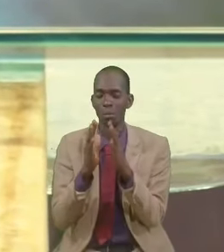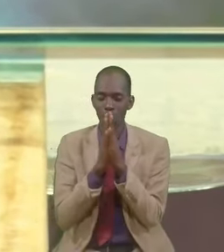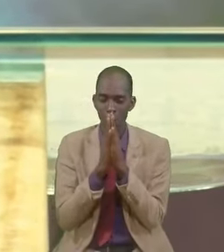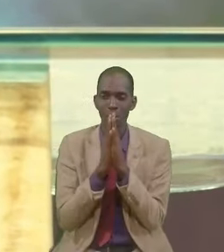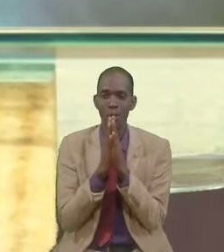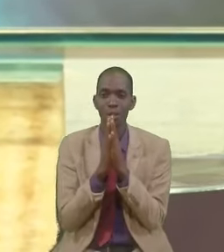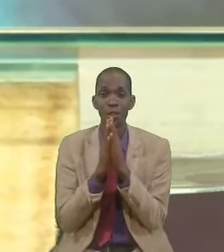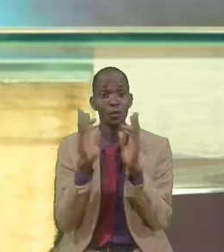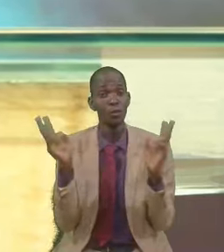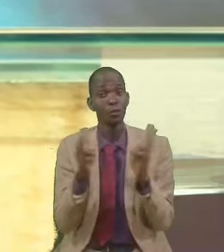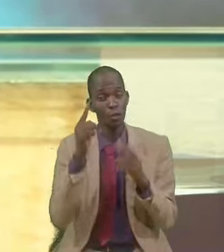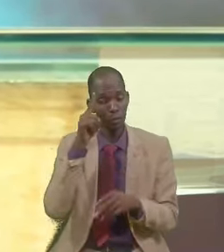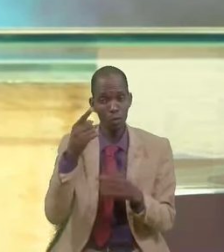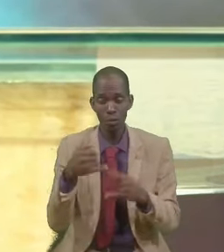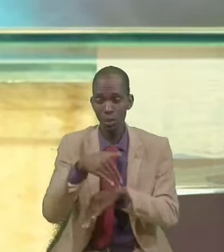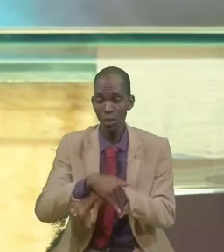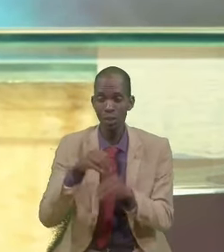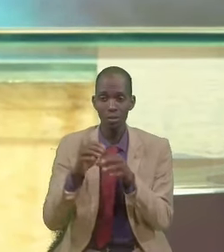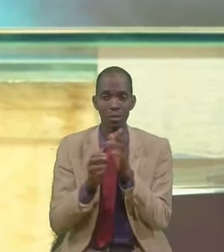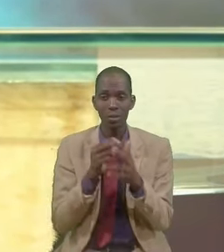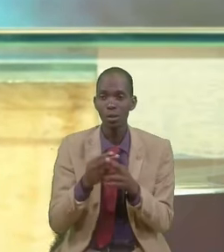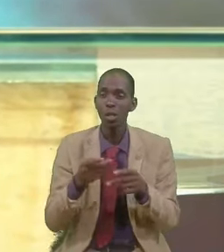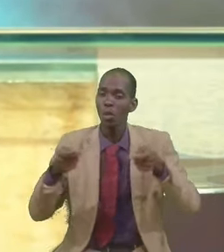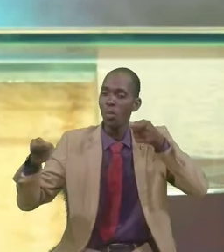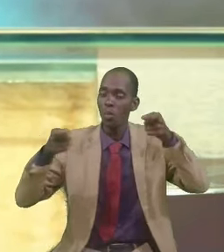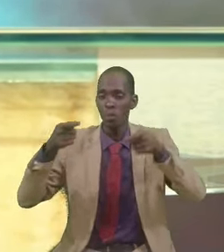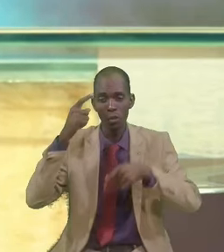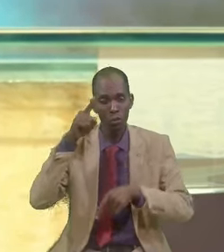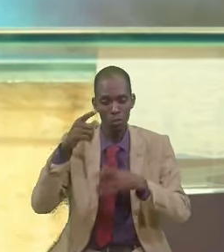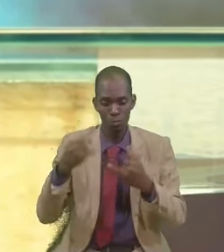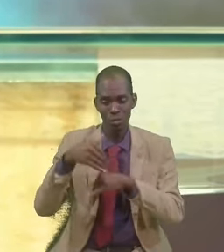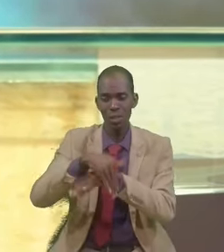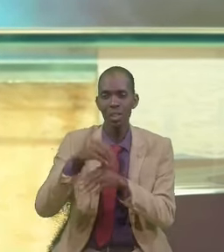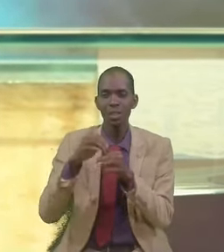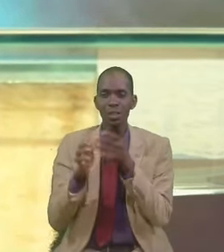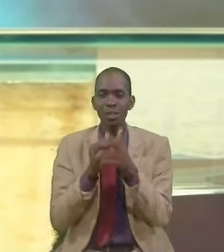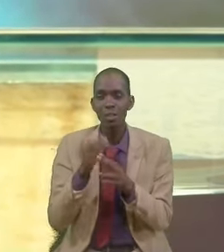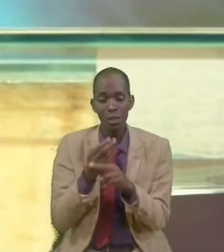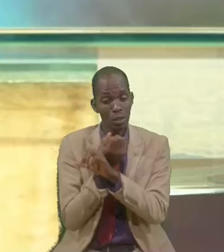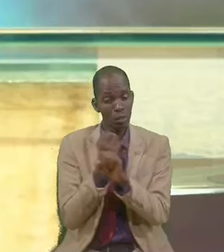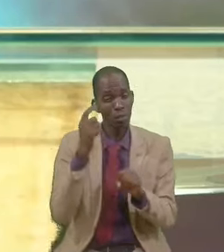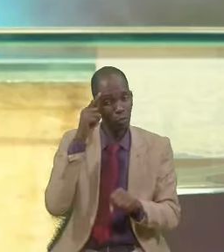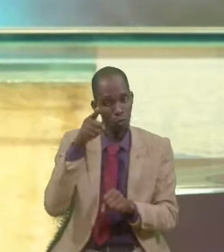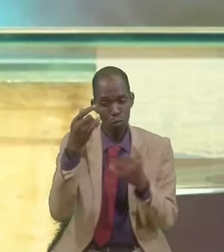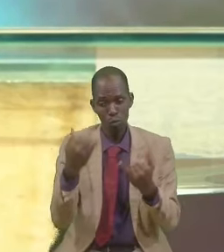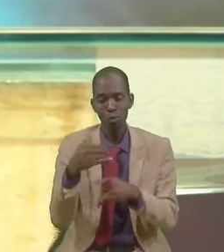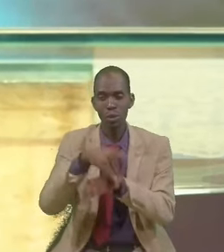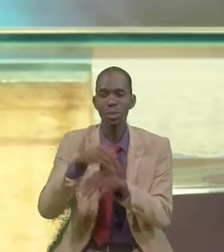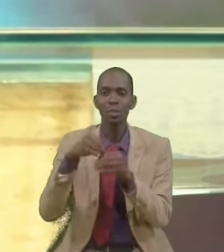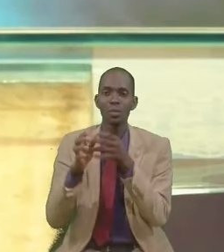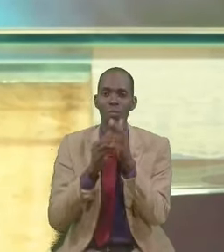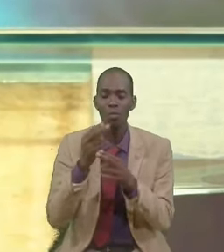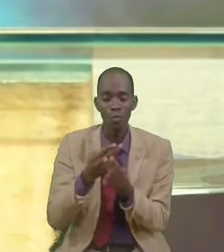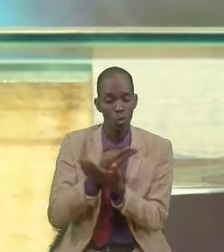La victoire ce soir. La domination ce soir. Le salut ce soir.